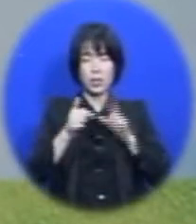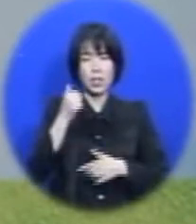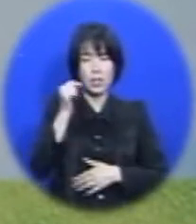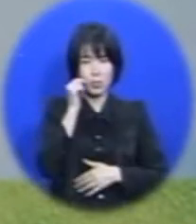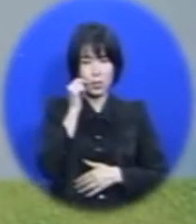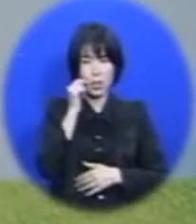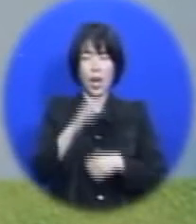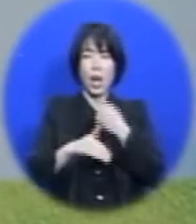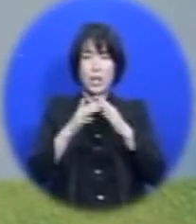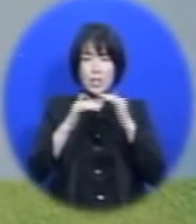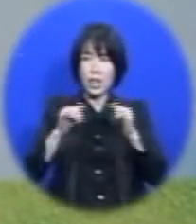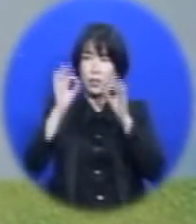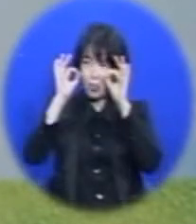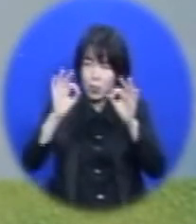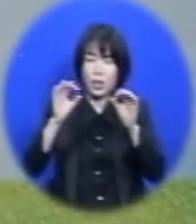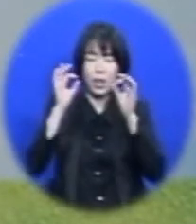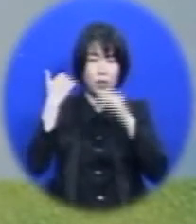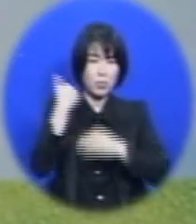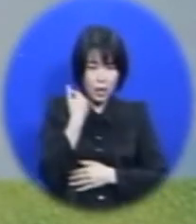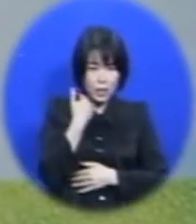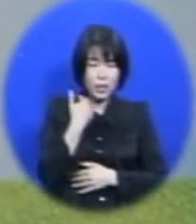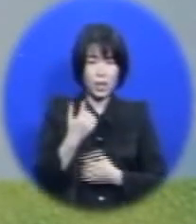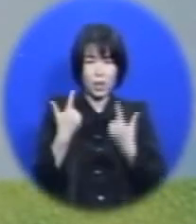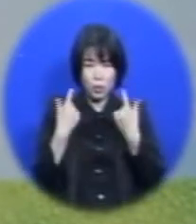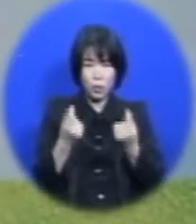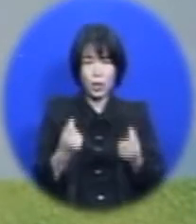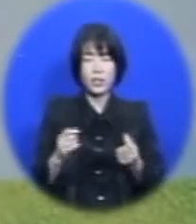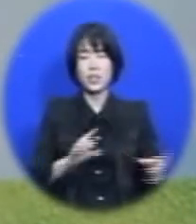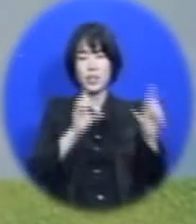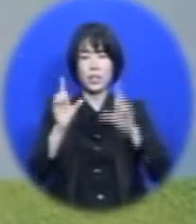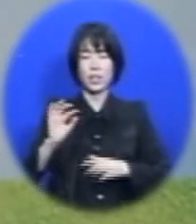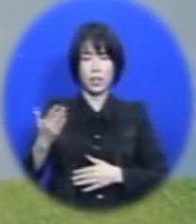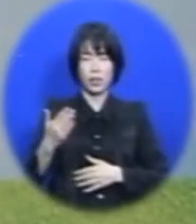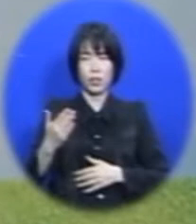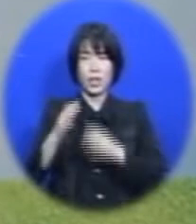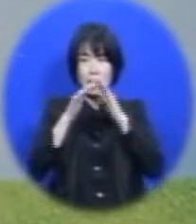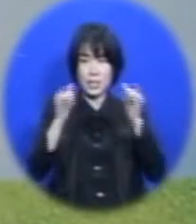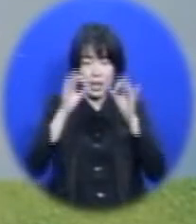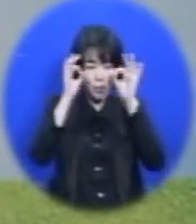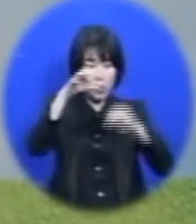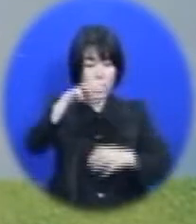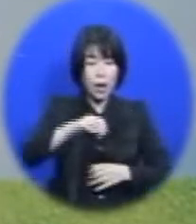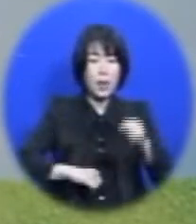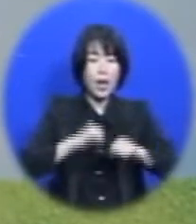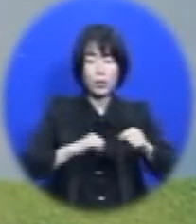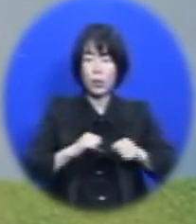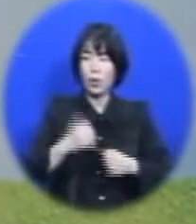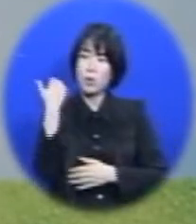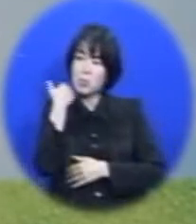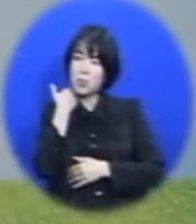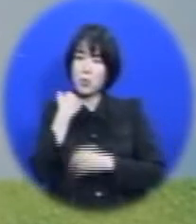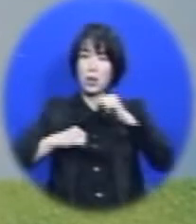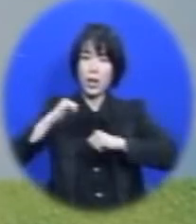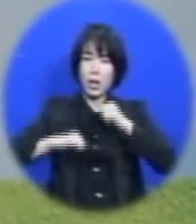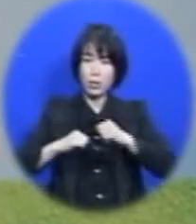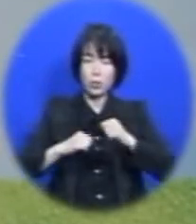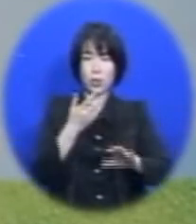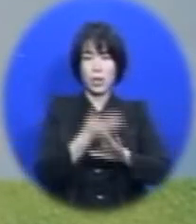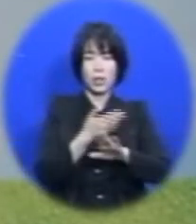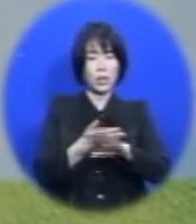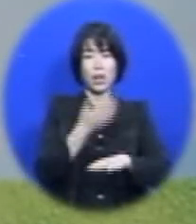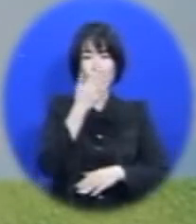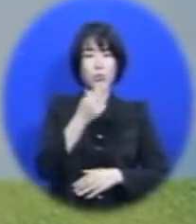보나 한결같이 똑같이 살아야 돼요. 사람들 보는 앞에서의 행동이나 사람들 보지 않는 데서의 행동이나 다를